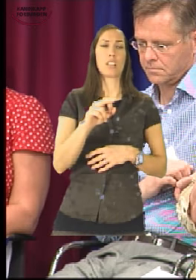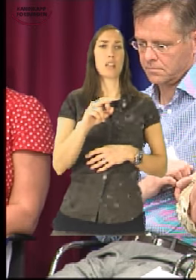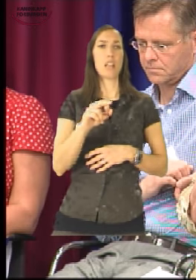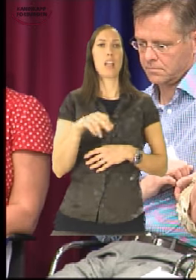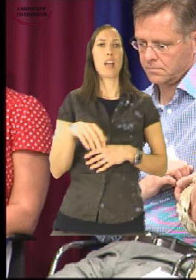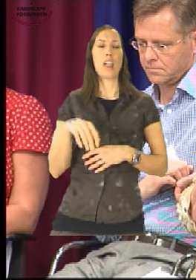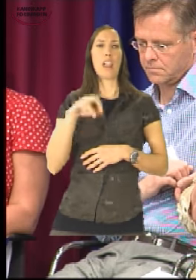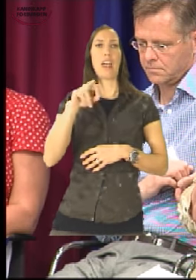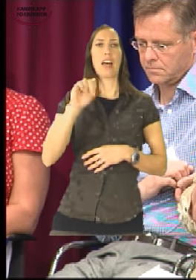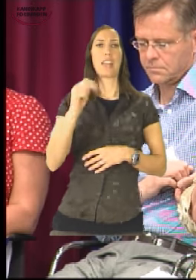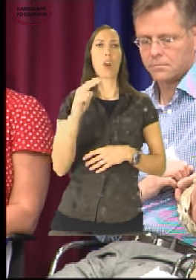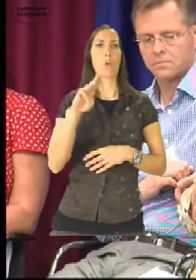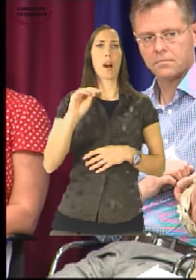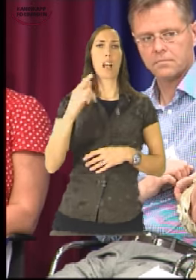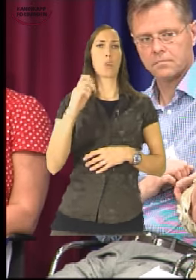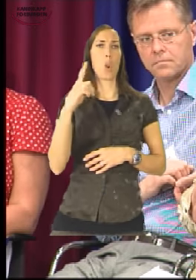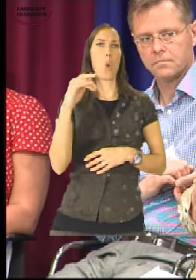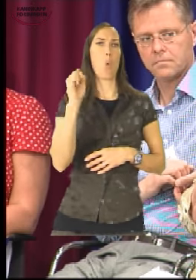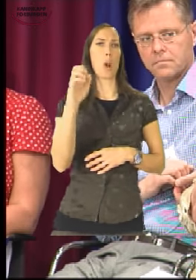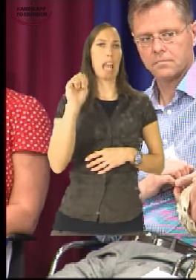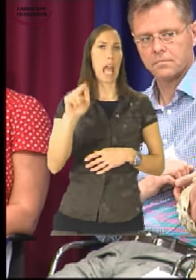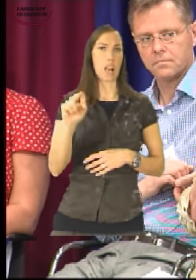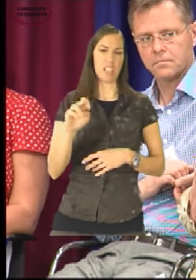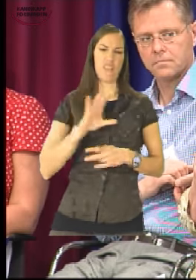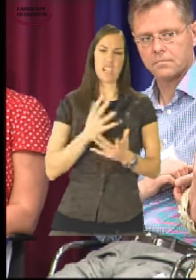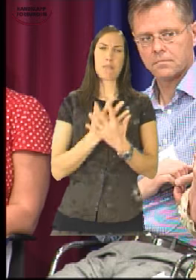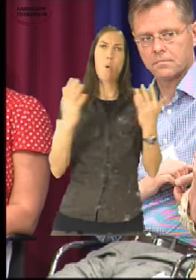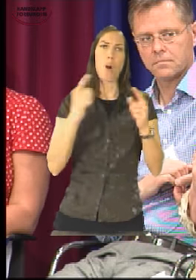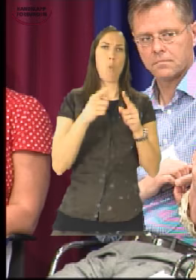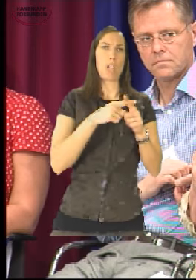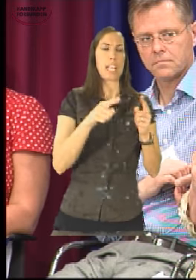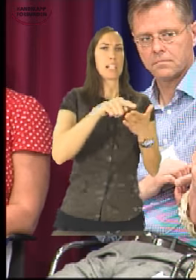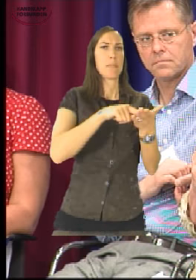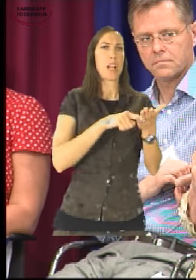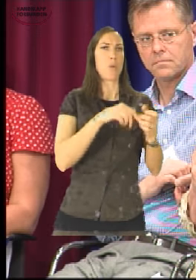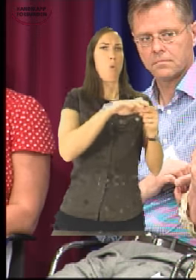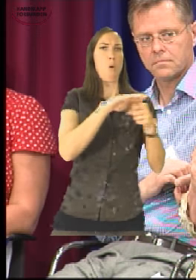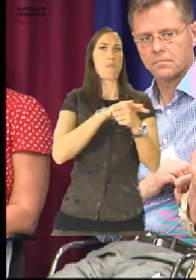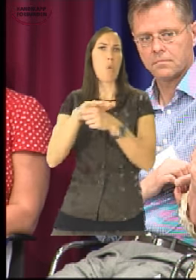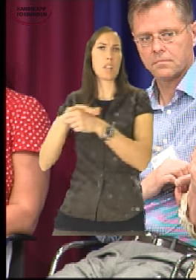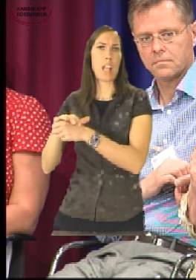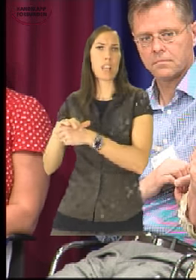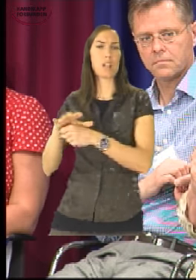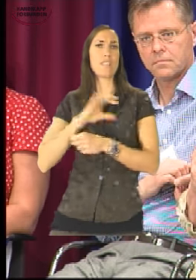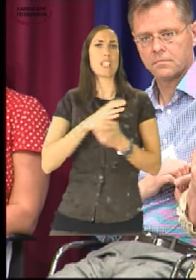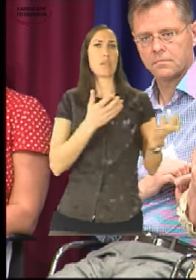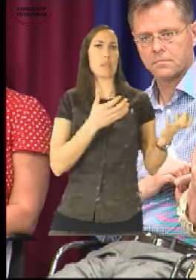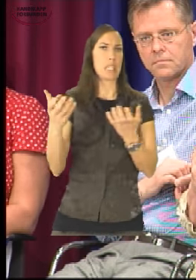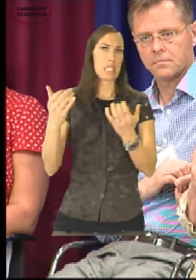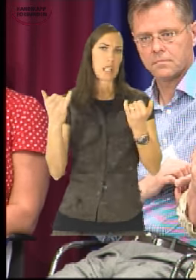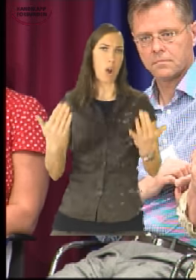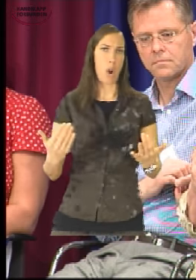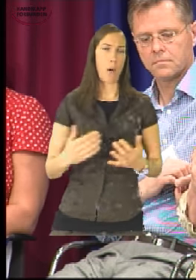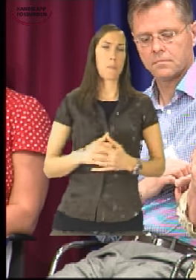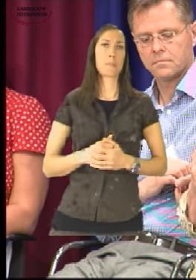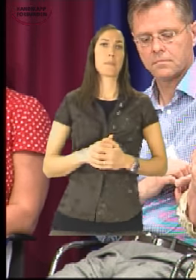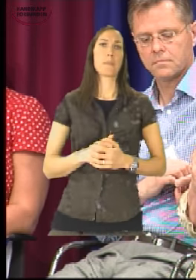reumatologer till exempel. Det finns många specialiteter där det är brister. Och